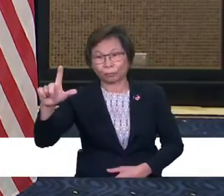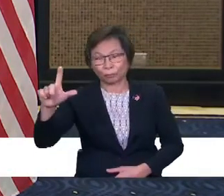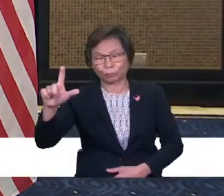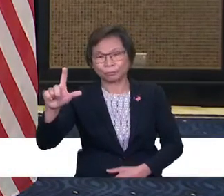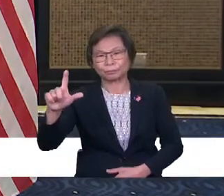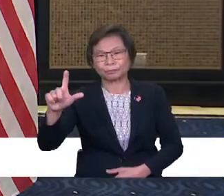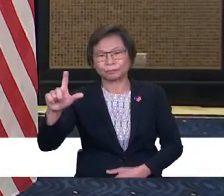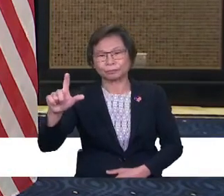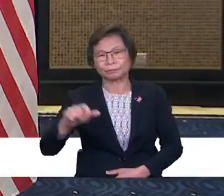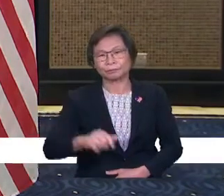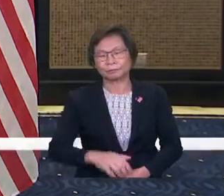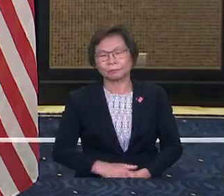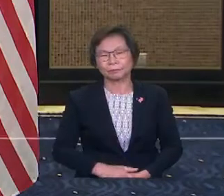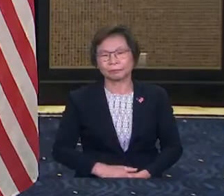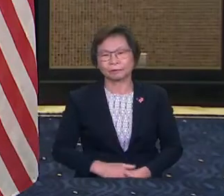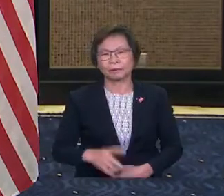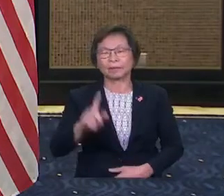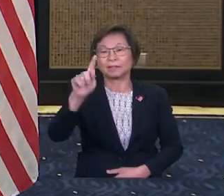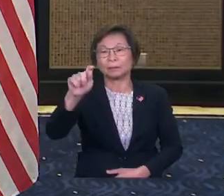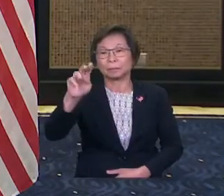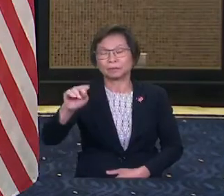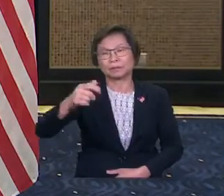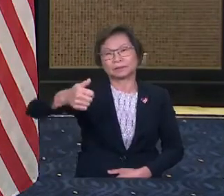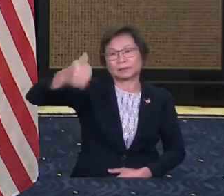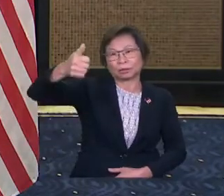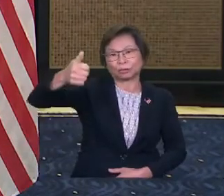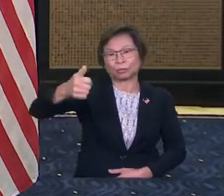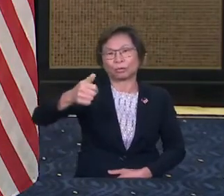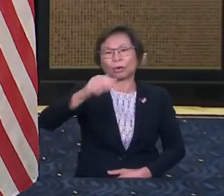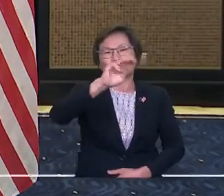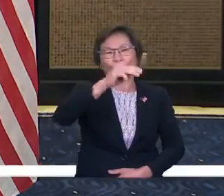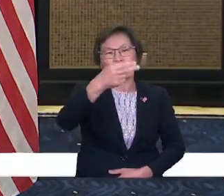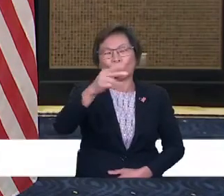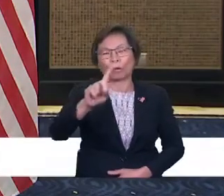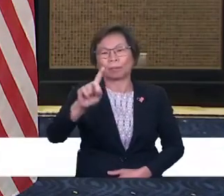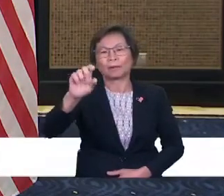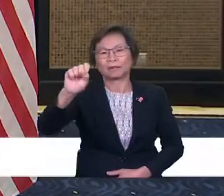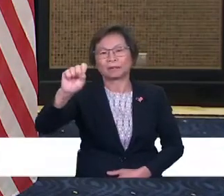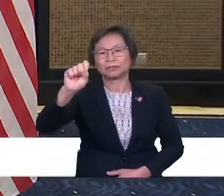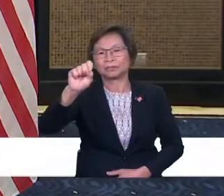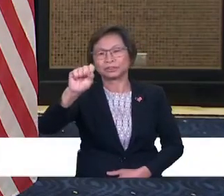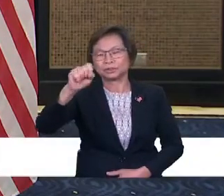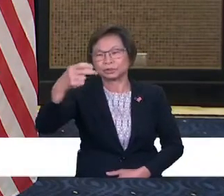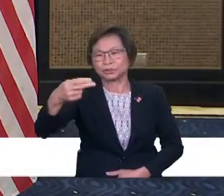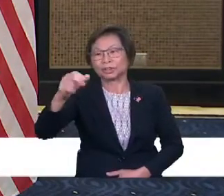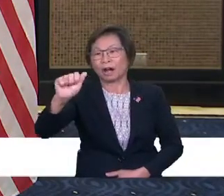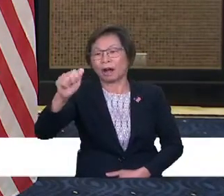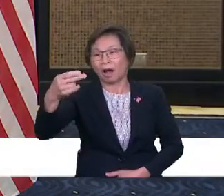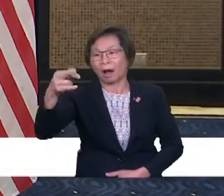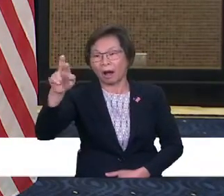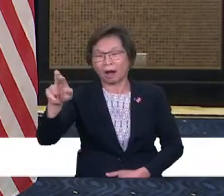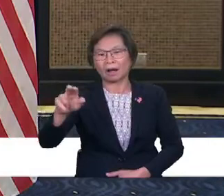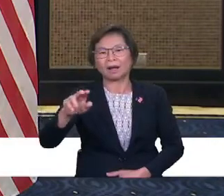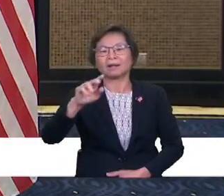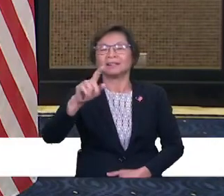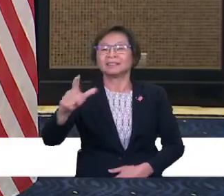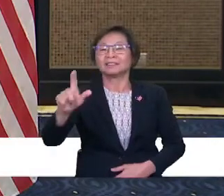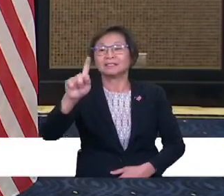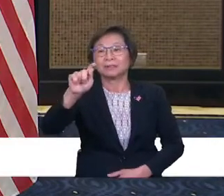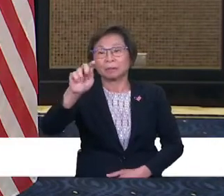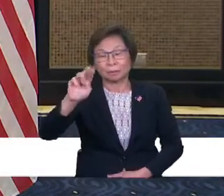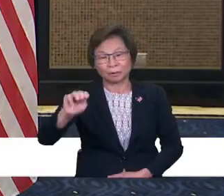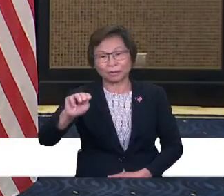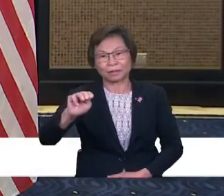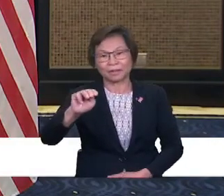Aziz timbalan menteri satu yang bromat Muhammad Syafrudin Abdullah Hai timbalan menteri Duo yang